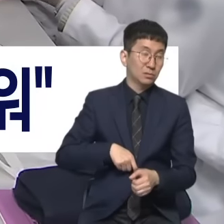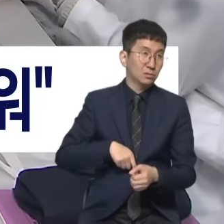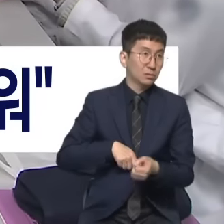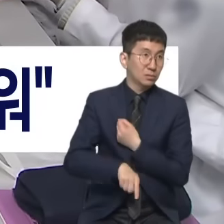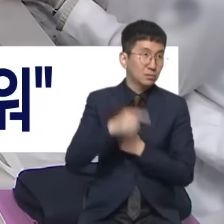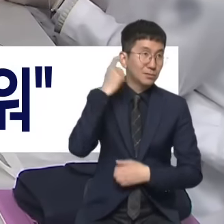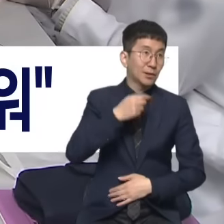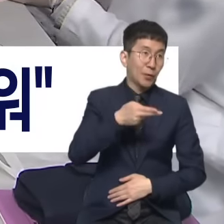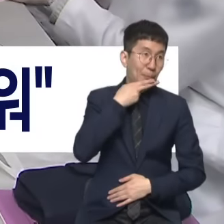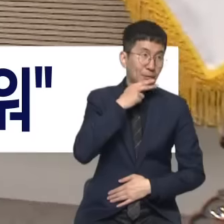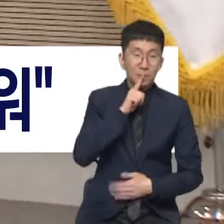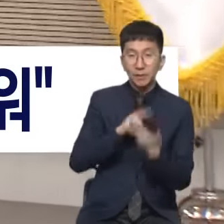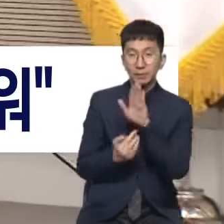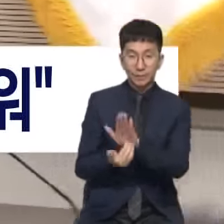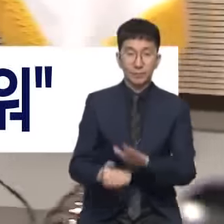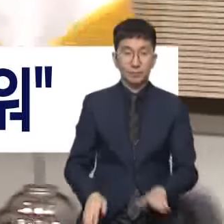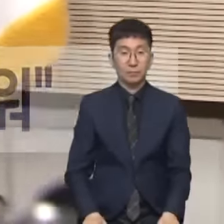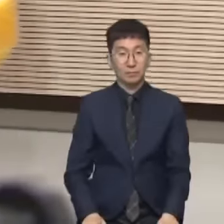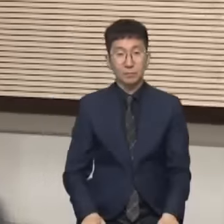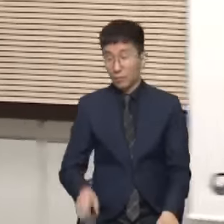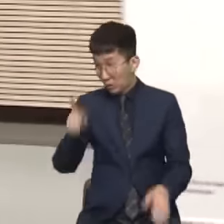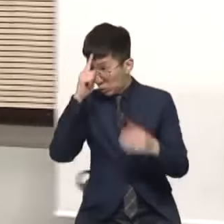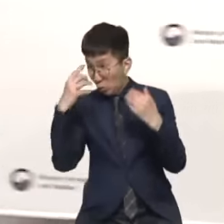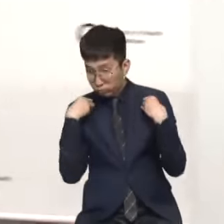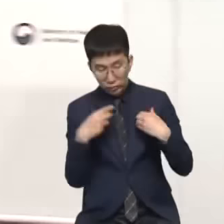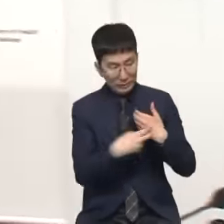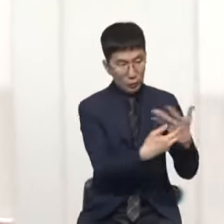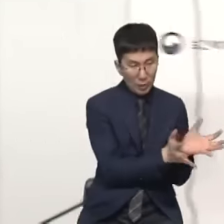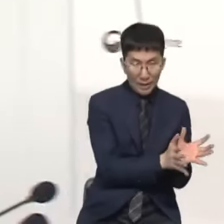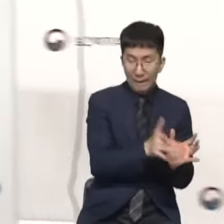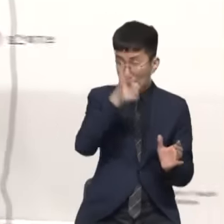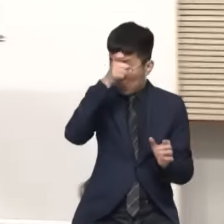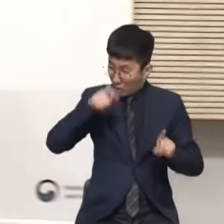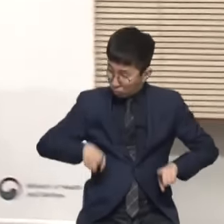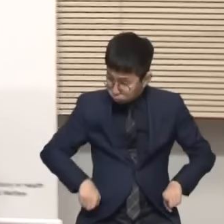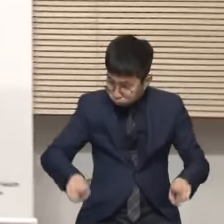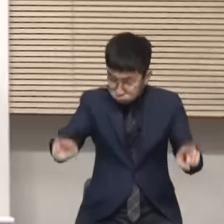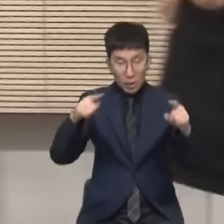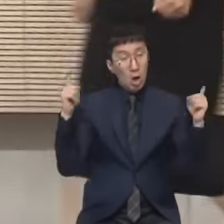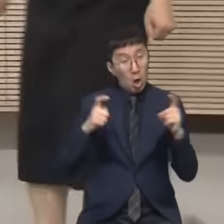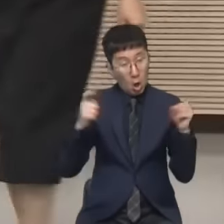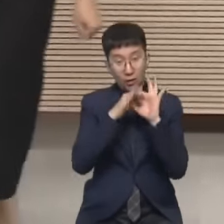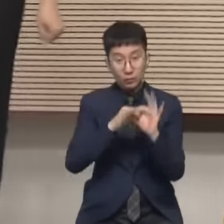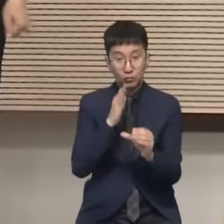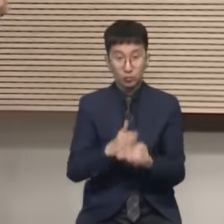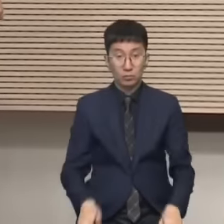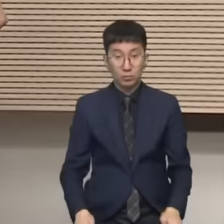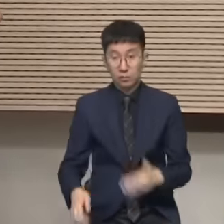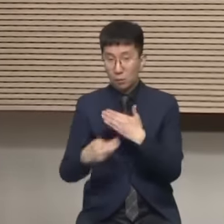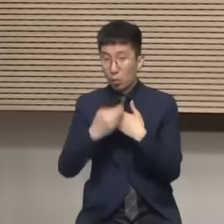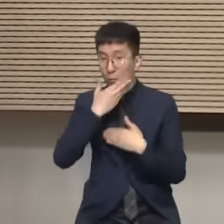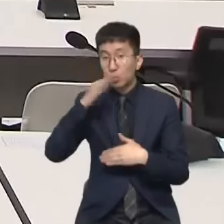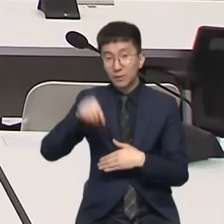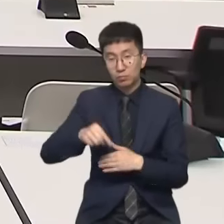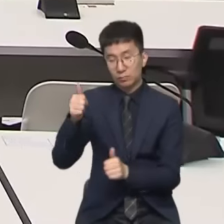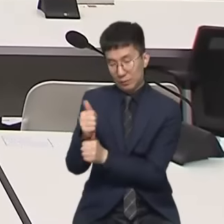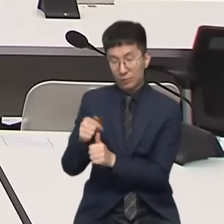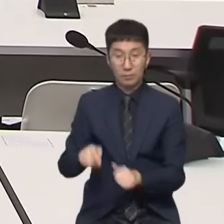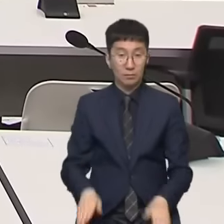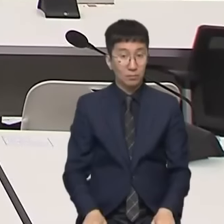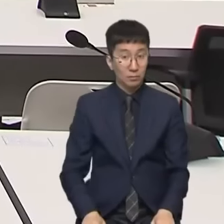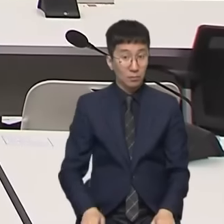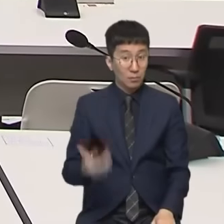거절했습니다. 정부와 의료계 설전 공방도 이어졌습니다. 박민수 보건복지부 2차관은